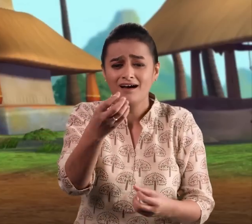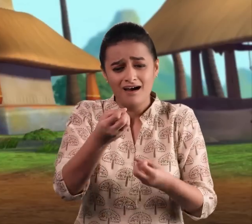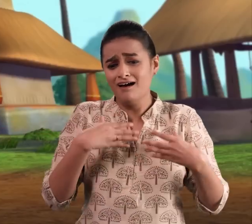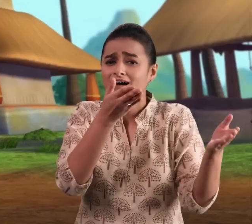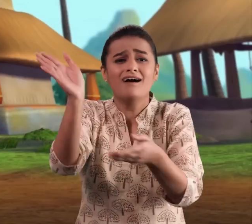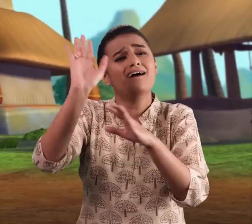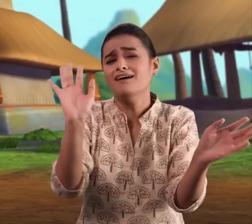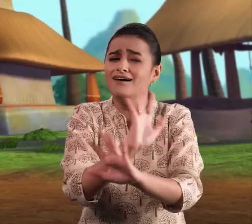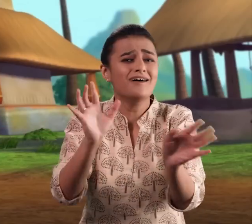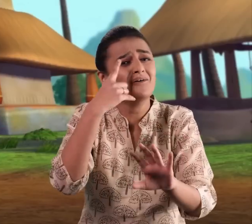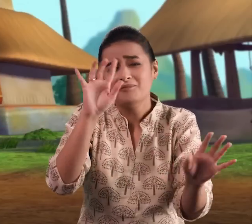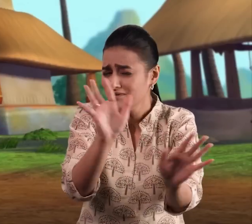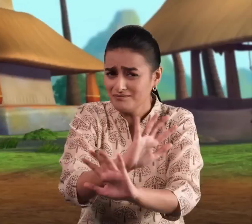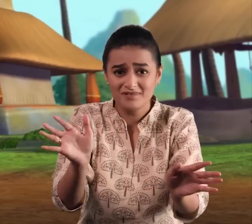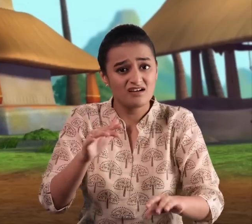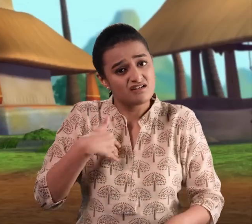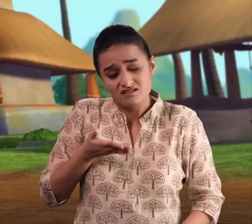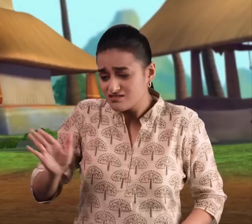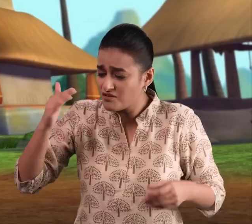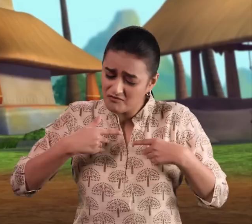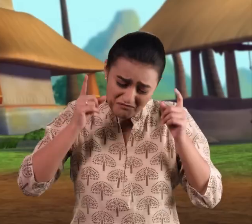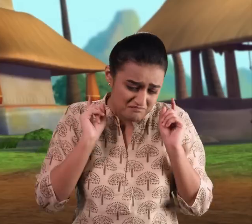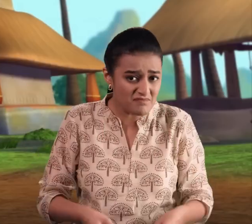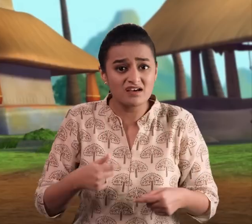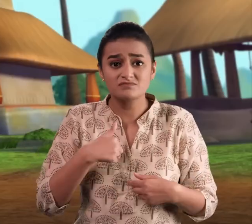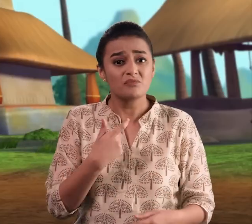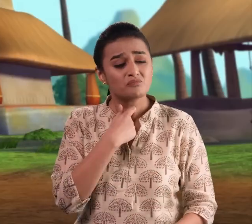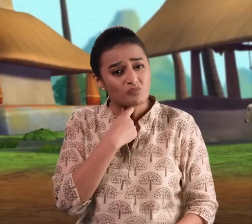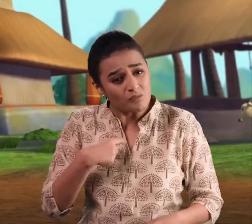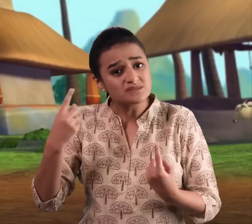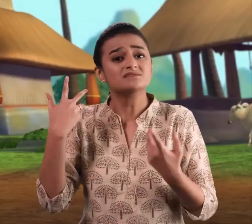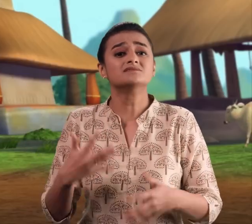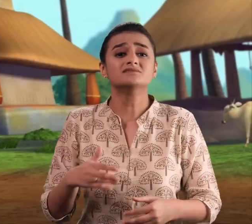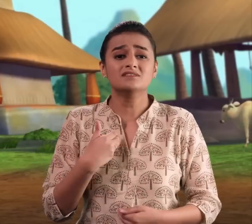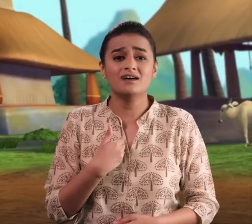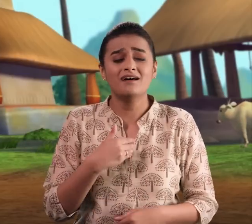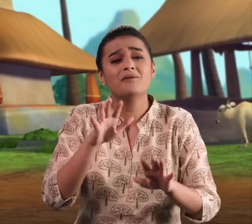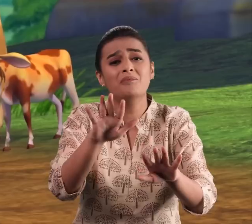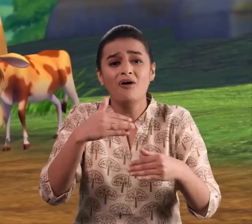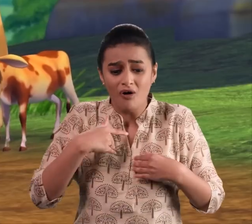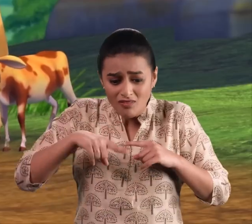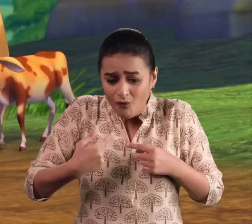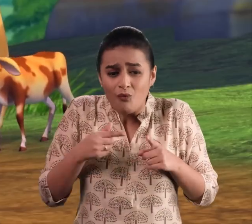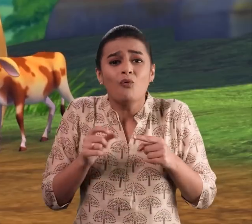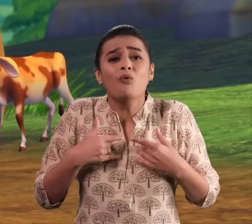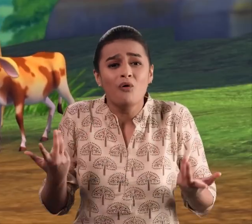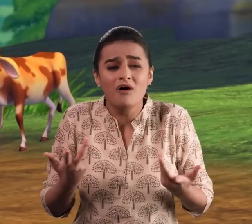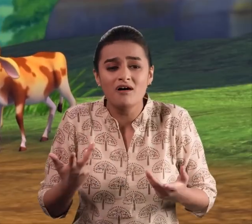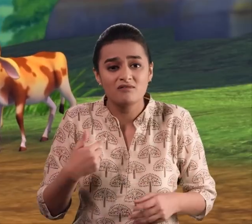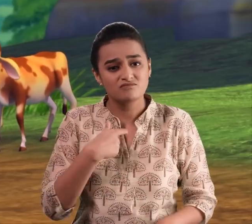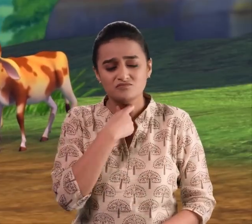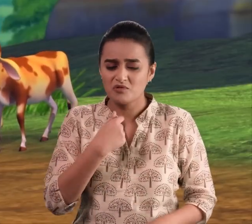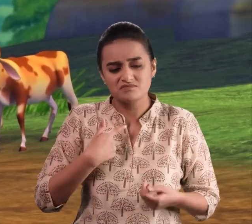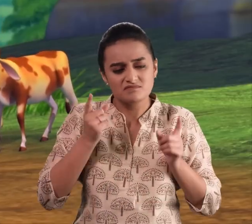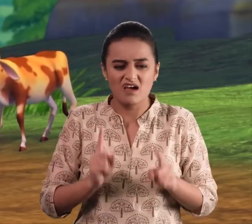माँ मुझे छोड़ के मत जाओ माँ। मुझे जाना होगा तारा, मैंने उस बाघ को वचन दिया है। लेकिन मेरा क्या होगा माँ? मुझे